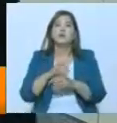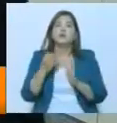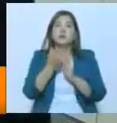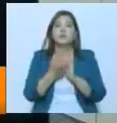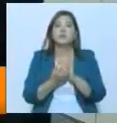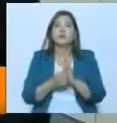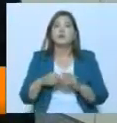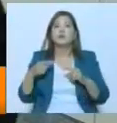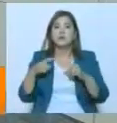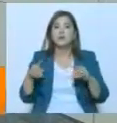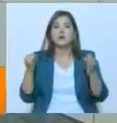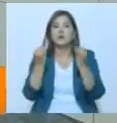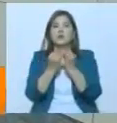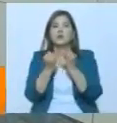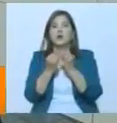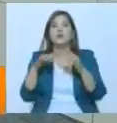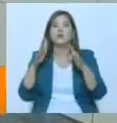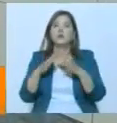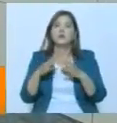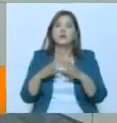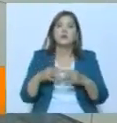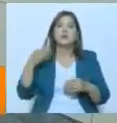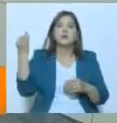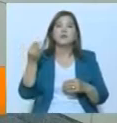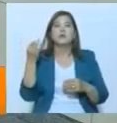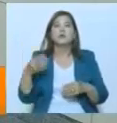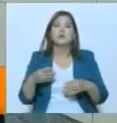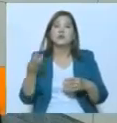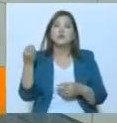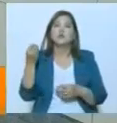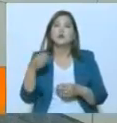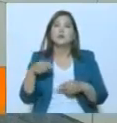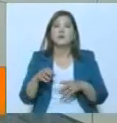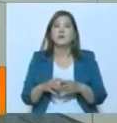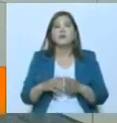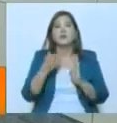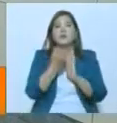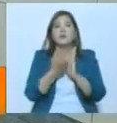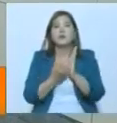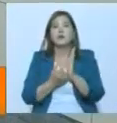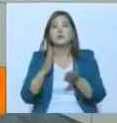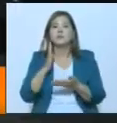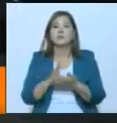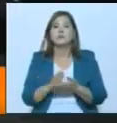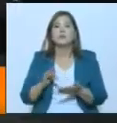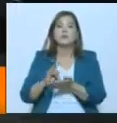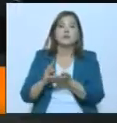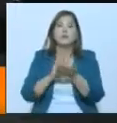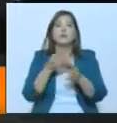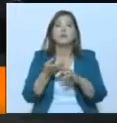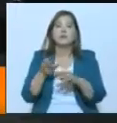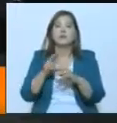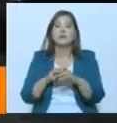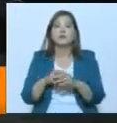ірі қонақ үйлері өте қатты қызықтырған, тағы да басқа дайындаған бағдарламаларымыз бар. Бұл саяхат туристер үшін жаңа бағыт. Айта